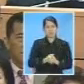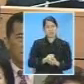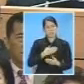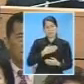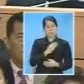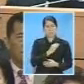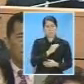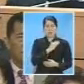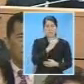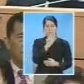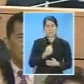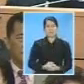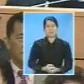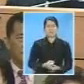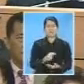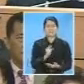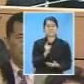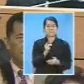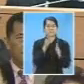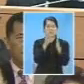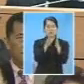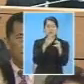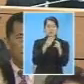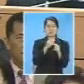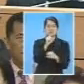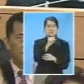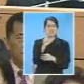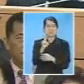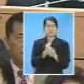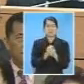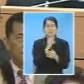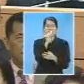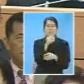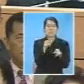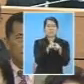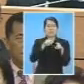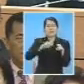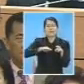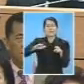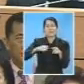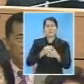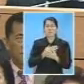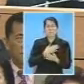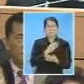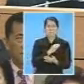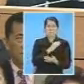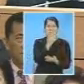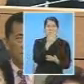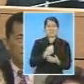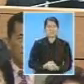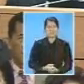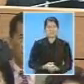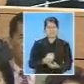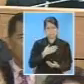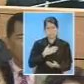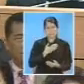ครับสำหรับสิ่งที่คุณสิริโชคพูดนั้นถือว่าเด็กสำหรับผมมากท่านประธานครับขออนุญาต